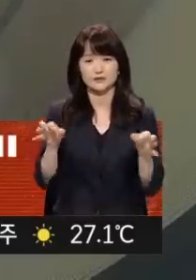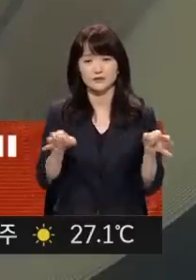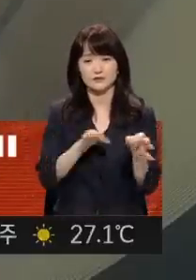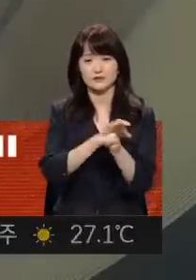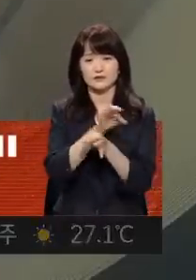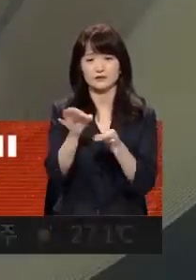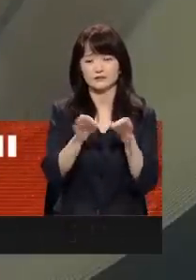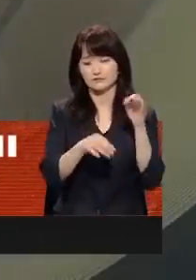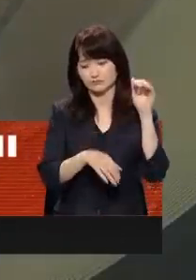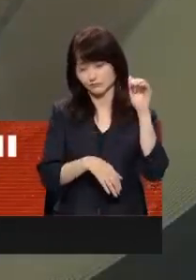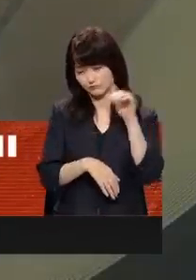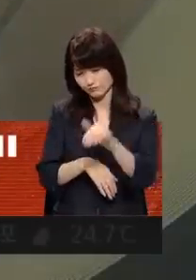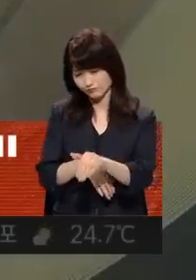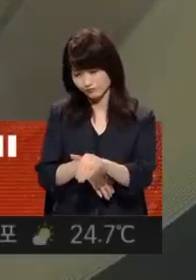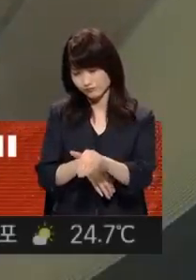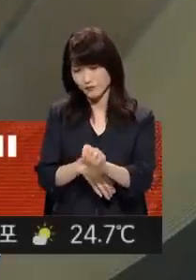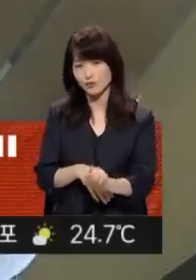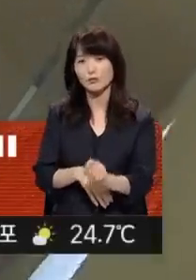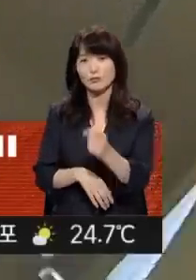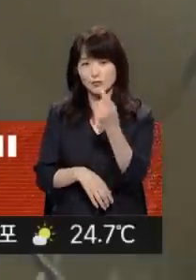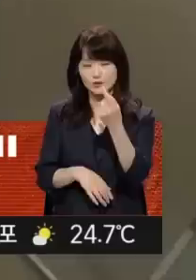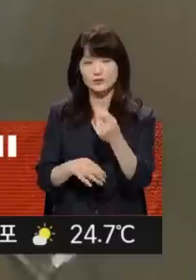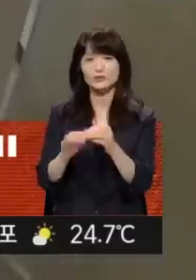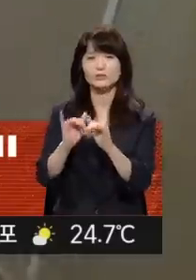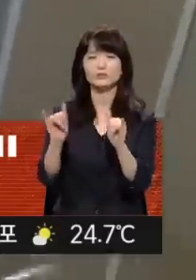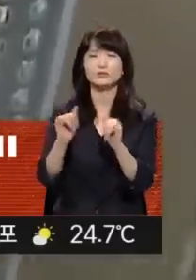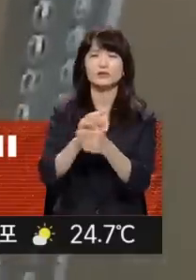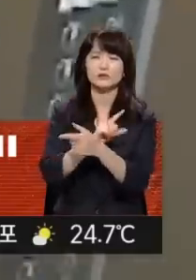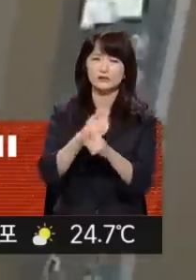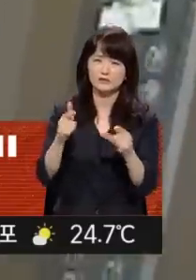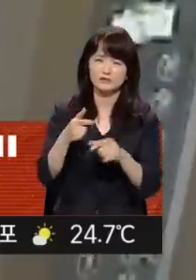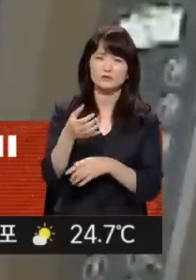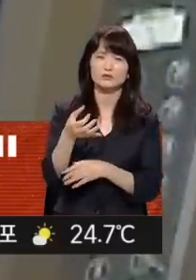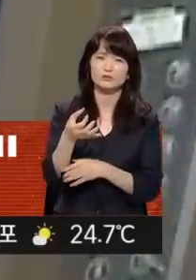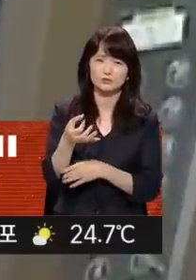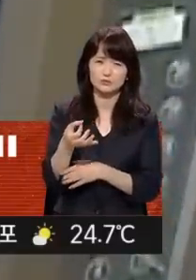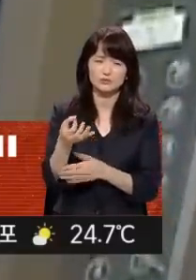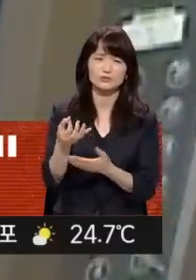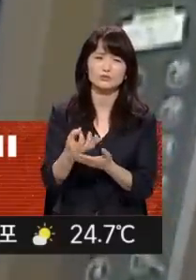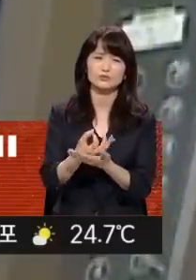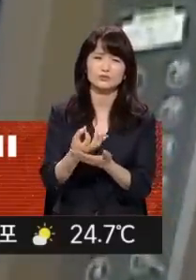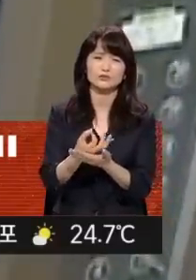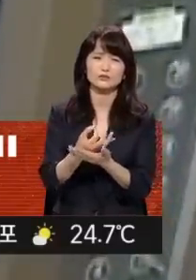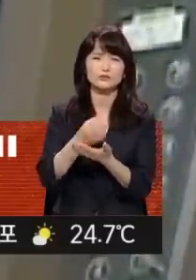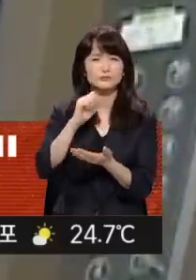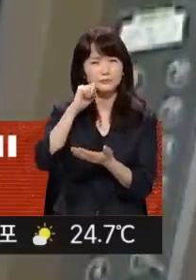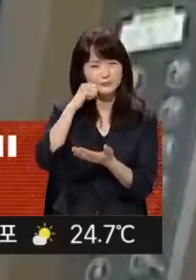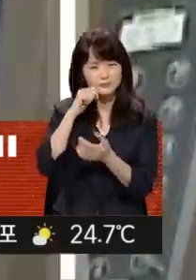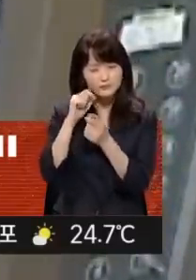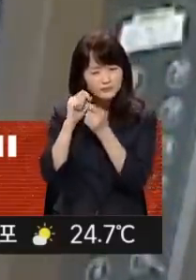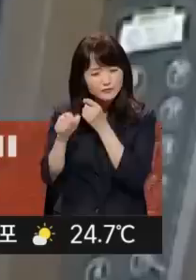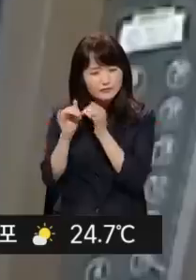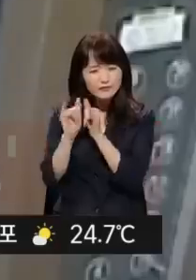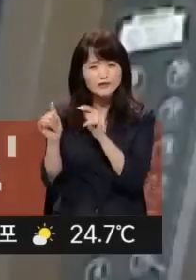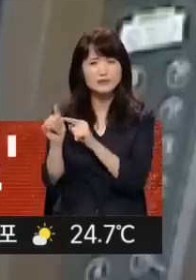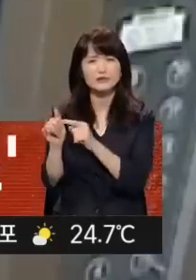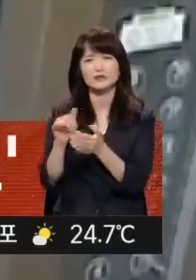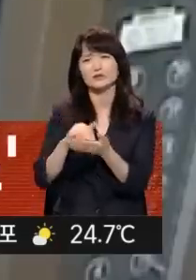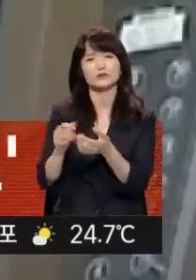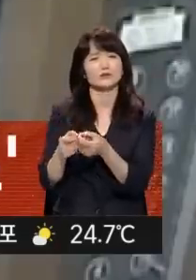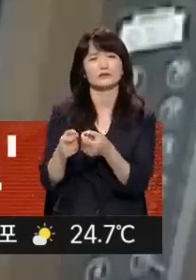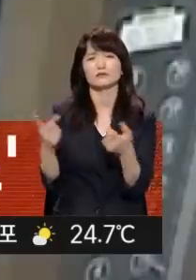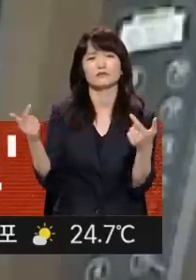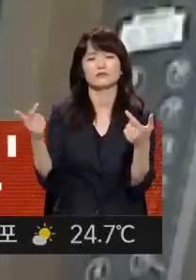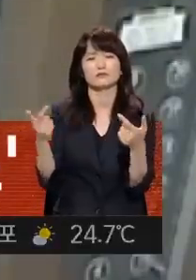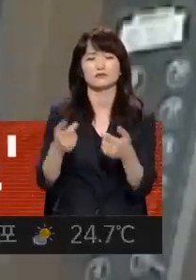뭐 국민들이 상당히 안 그래도이 여러 가지 어떤 경제 문제가 어렵지 않습니까 근데 저 보이스피싱까지 저렇게 극성을 부리니까